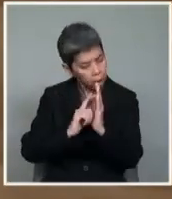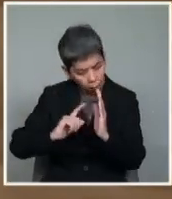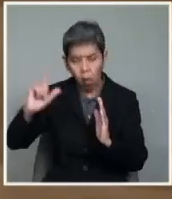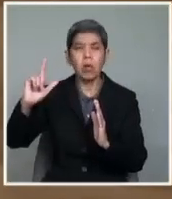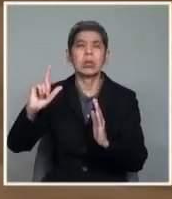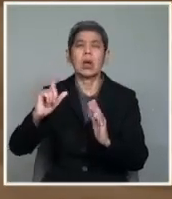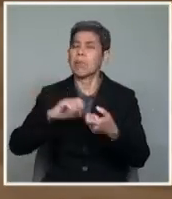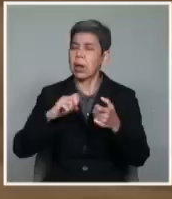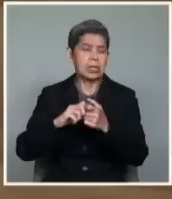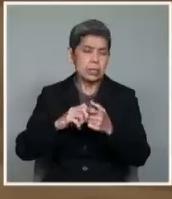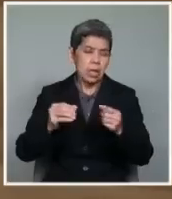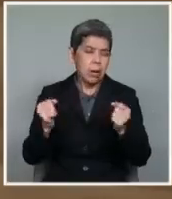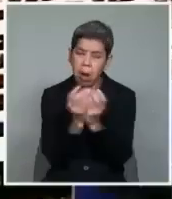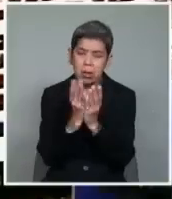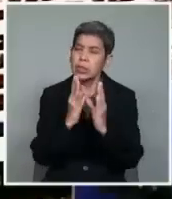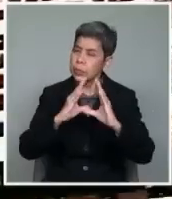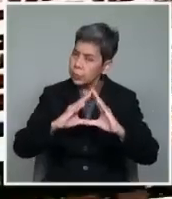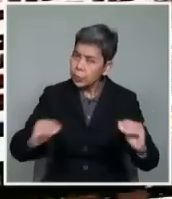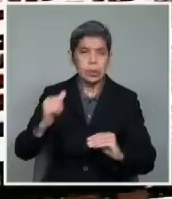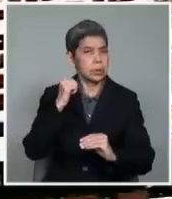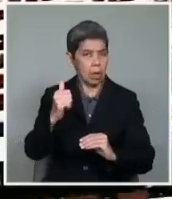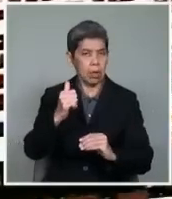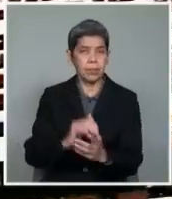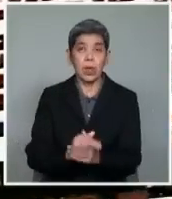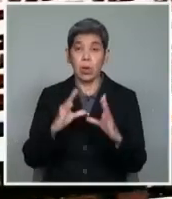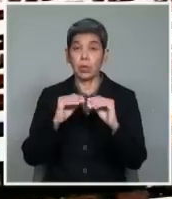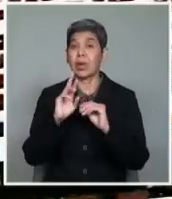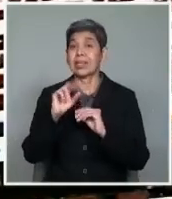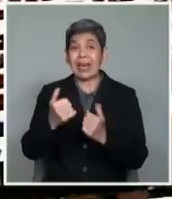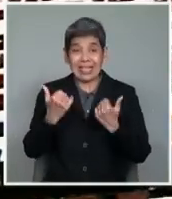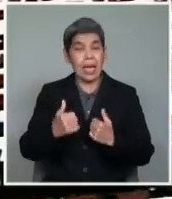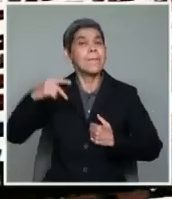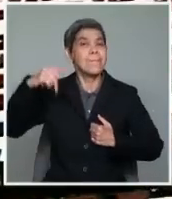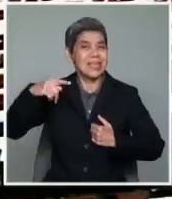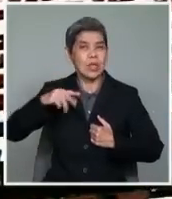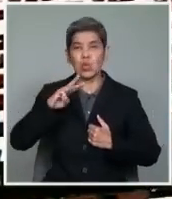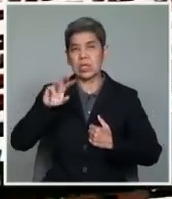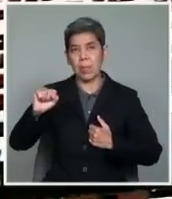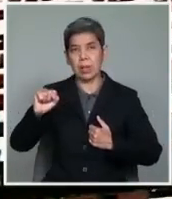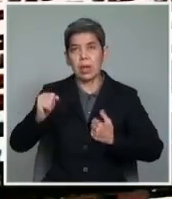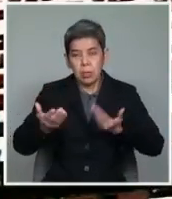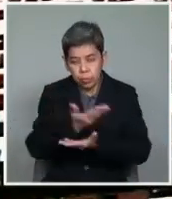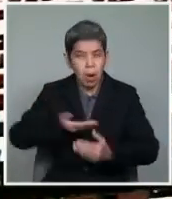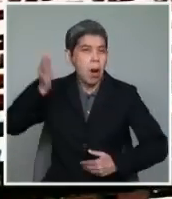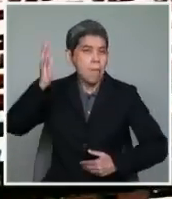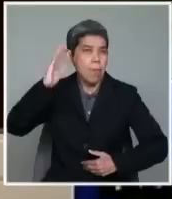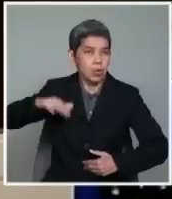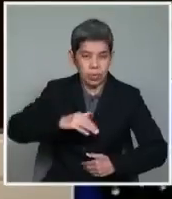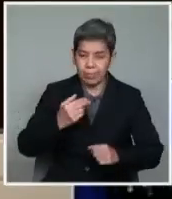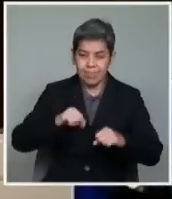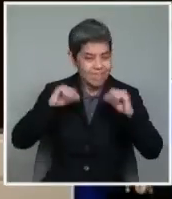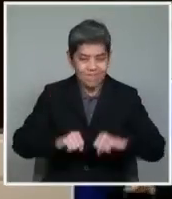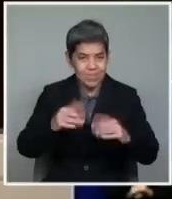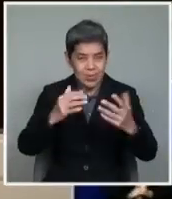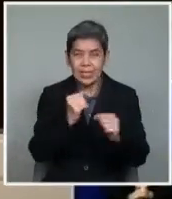เพื่อคลี่คลายสถานการณ์ค่ะการประชุมรัฐสภานัดพิเศษสมัยวิสามันเพื่อพิจารณาอภิปรายทั่วไปโดยไม่ลงมติ